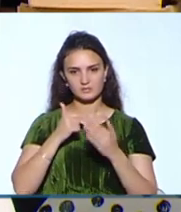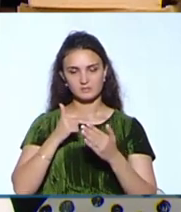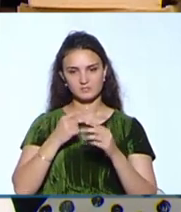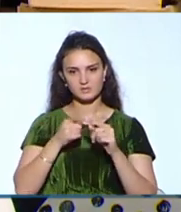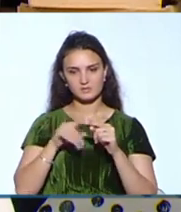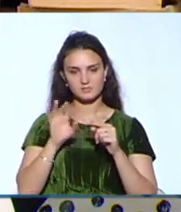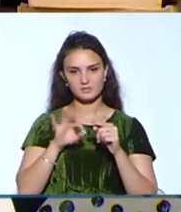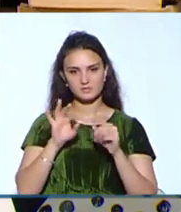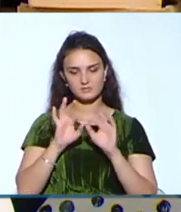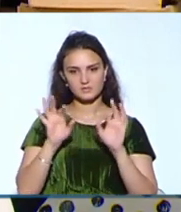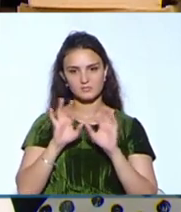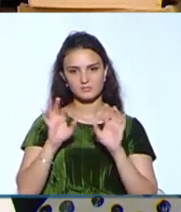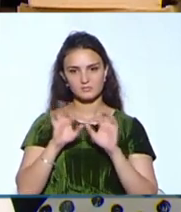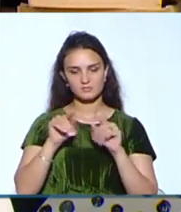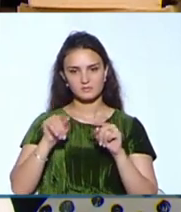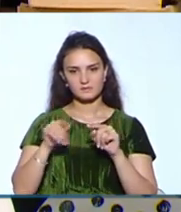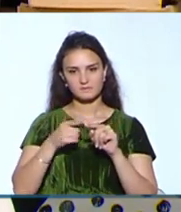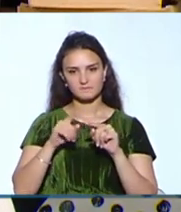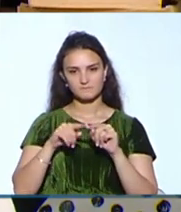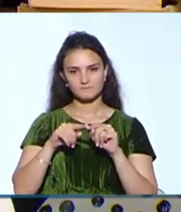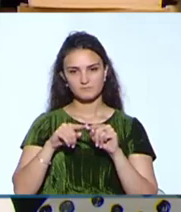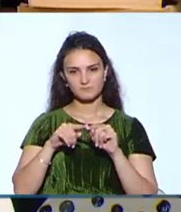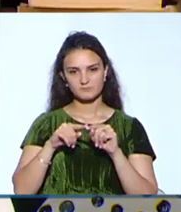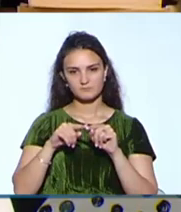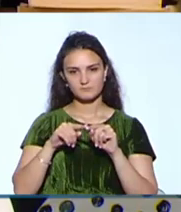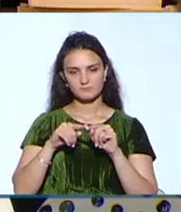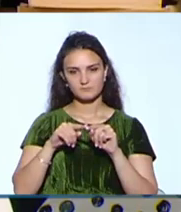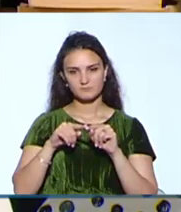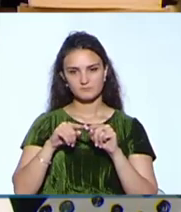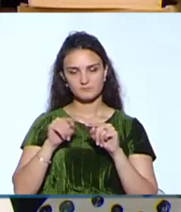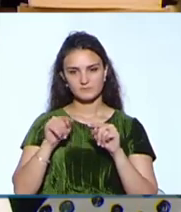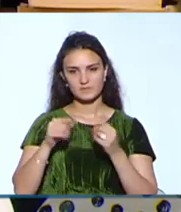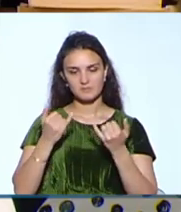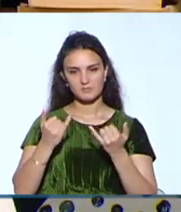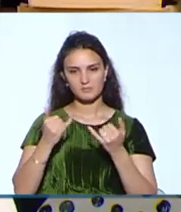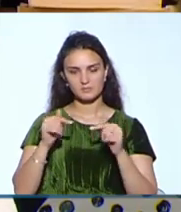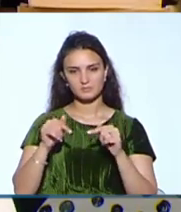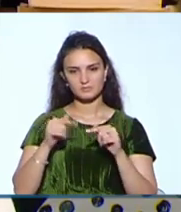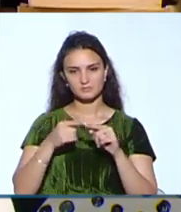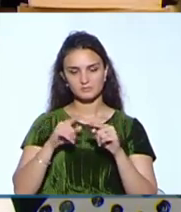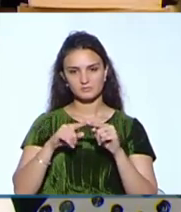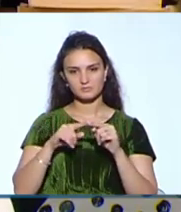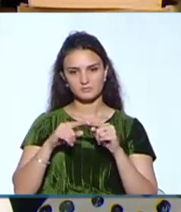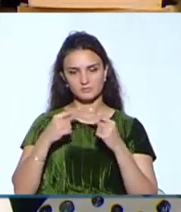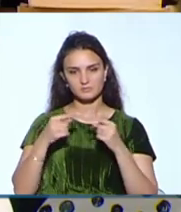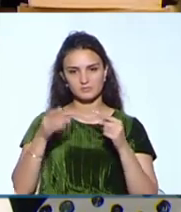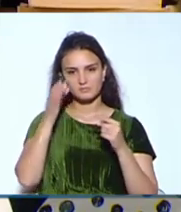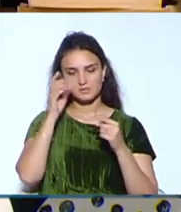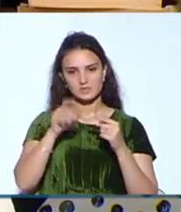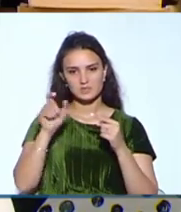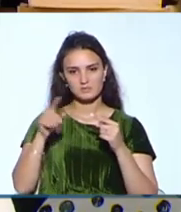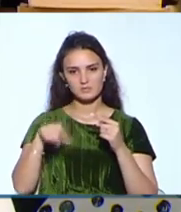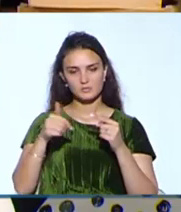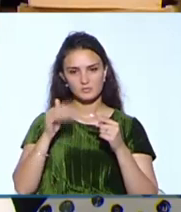სტანდარტზეც, ამაზე ვილაპარაკობენ ამ ეპოქის ღმერთებიც ბრჭყალებში, დავიშვათ ილონ მასკი თუ სხვა მეცნიერები,